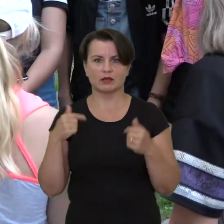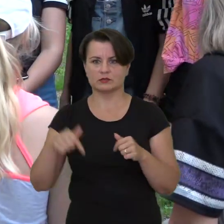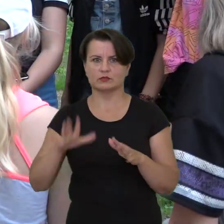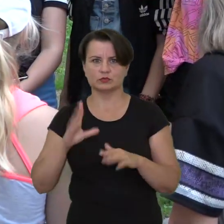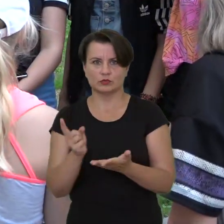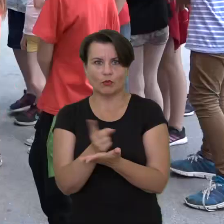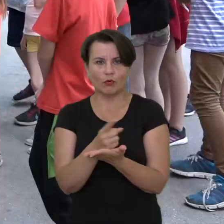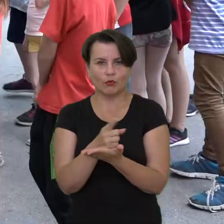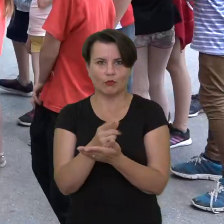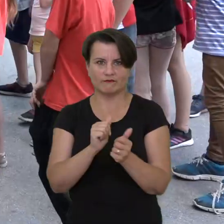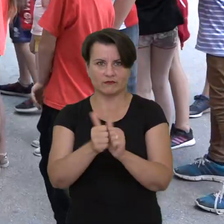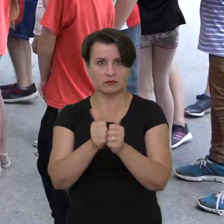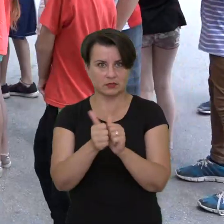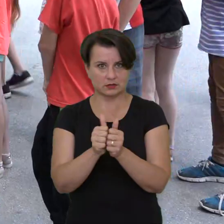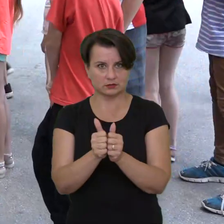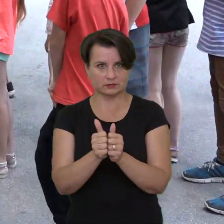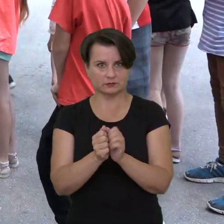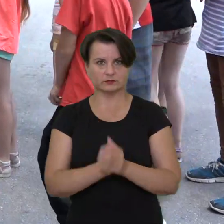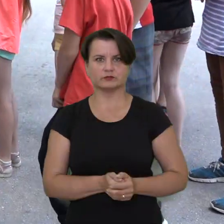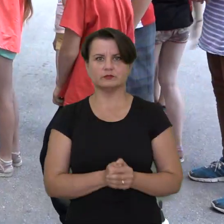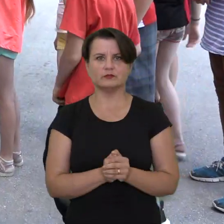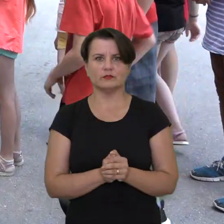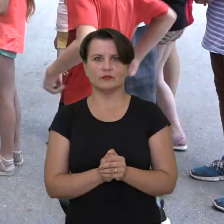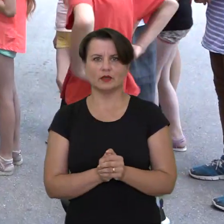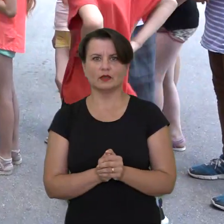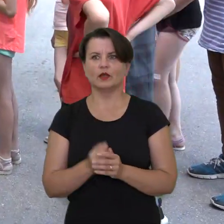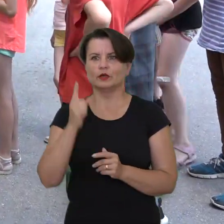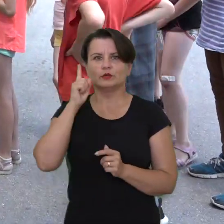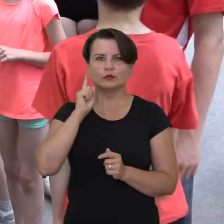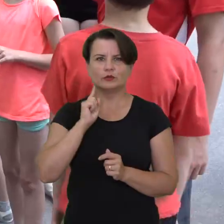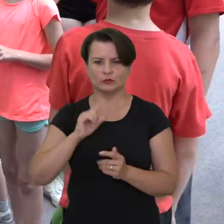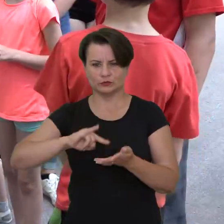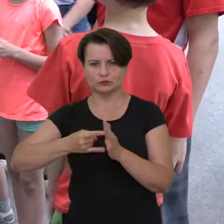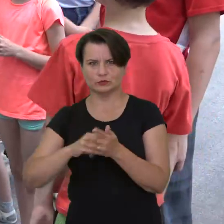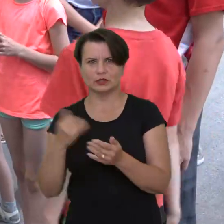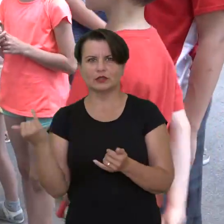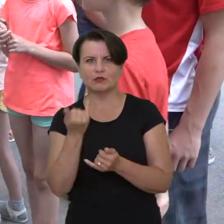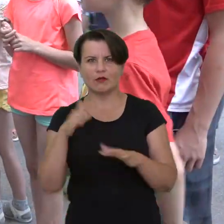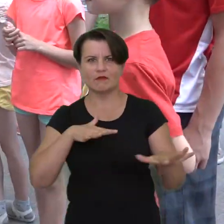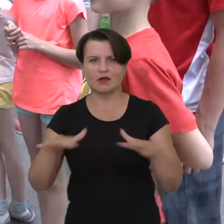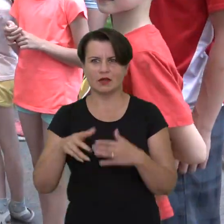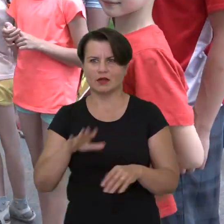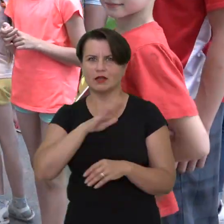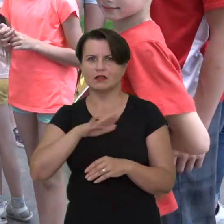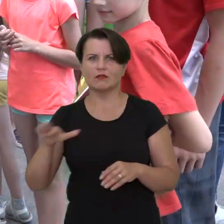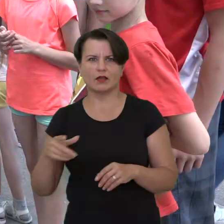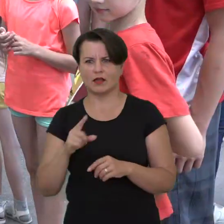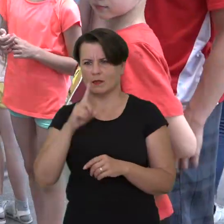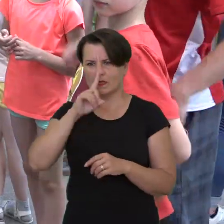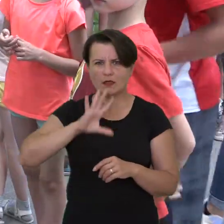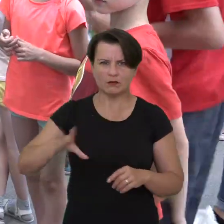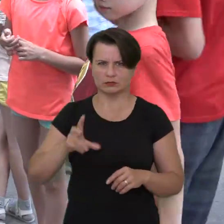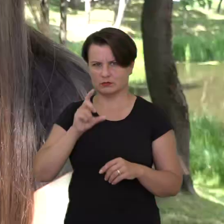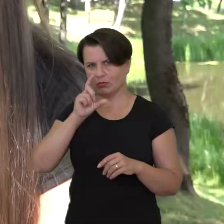tai šiandieną turėsim orientacinės varžybas. Norime suplanuoti tiesiog įdomias, tikrai įtraukiančias veiklas, kad